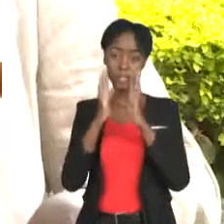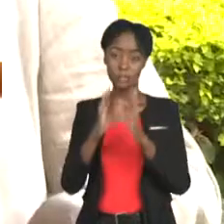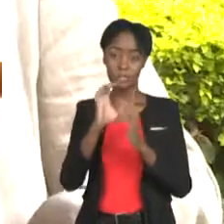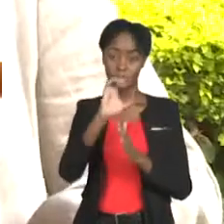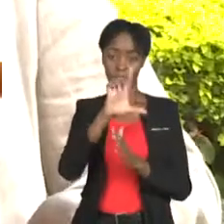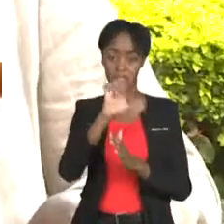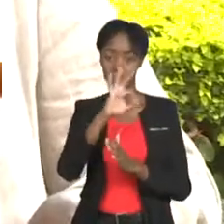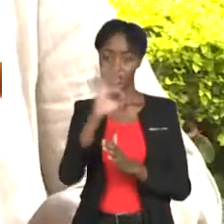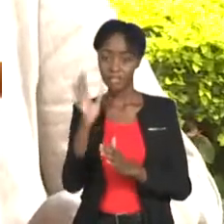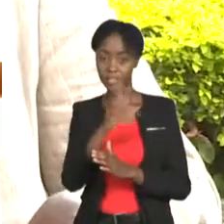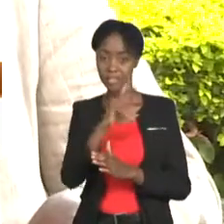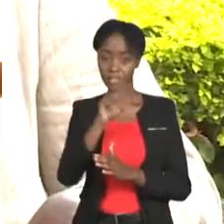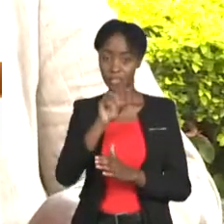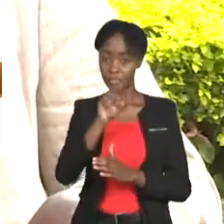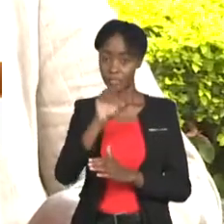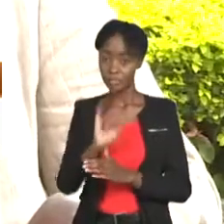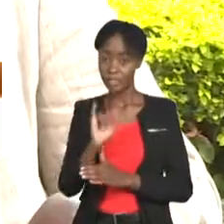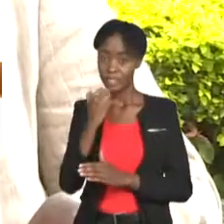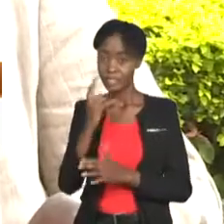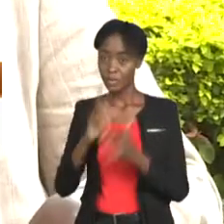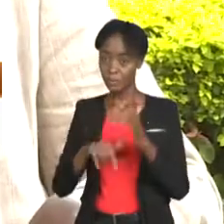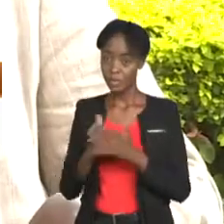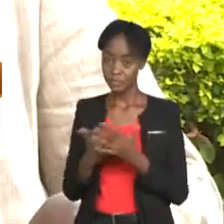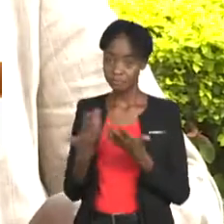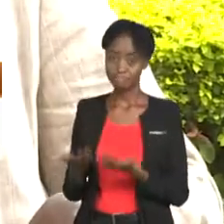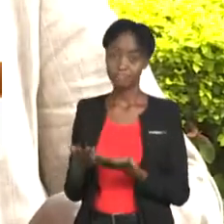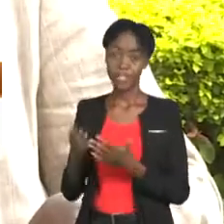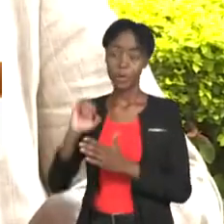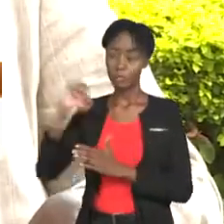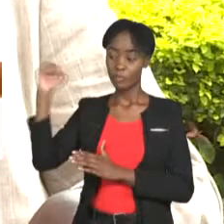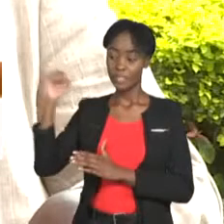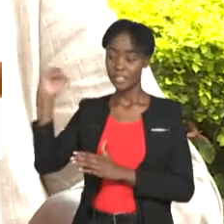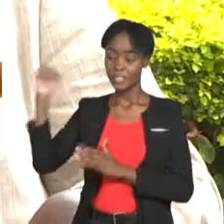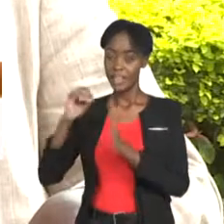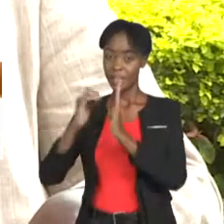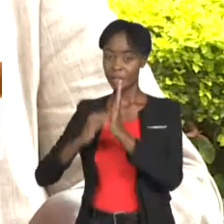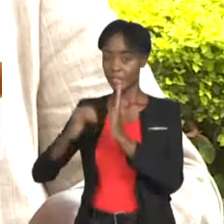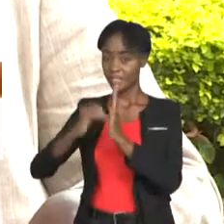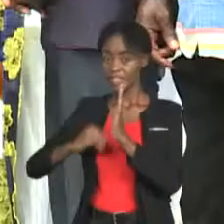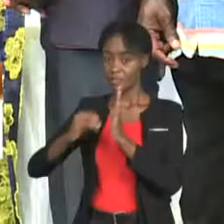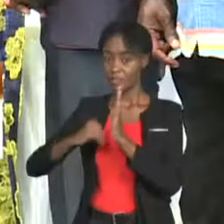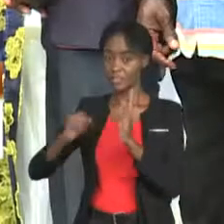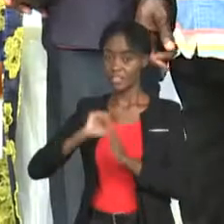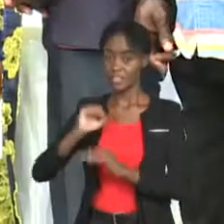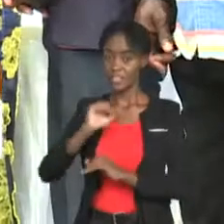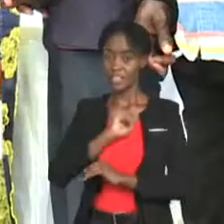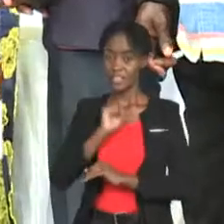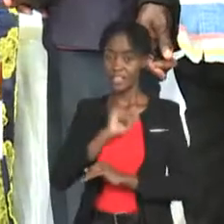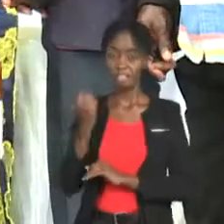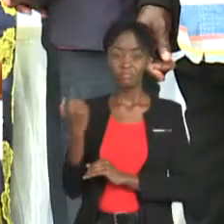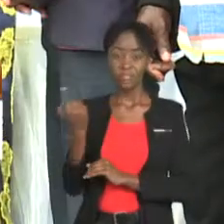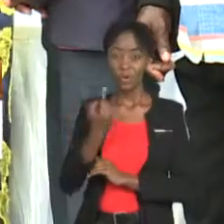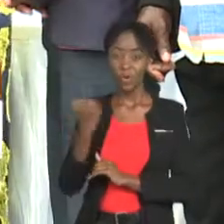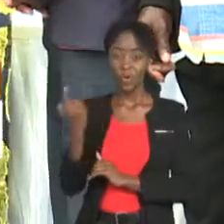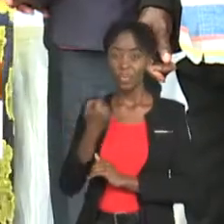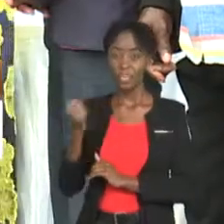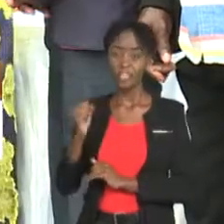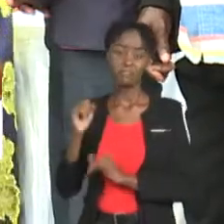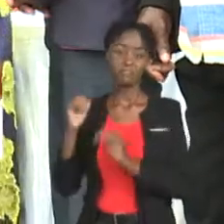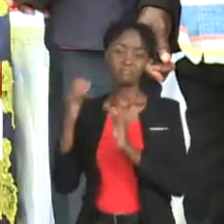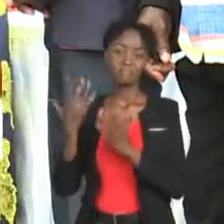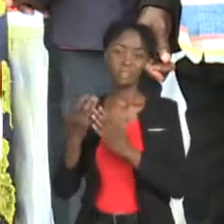Muthama amesema kuwa siasa za useneta wa Machakos ni siasa za ubabe kati yake na aliyekuwa naibu wa Rais Kalonzo